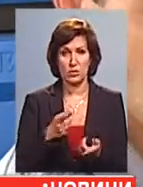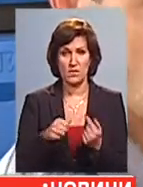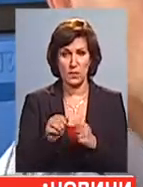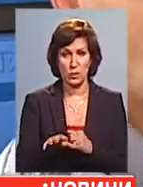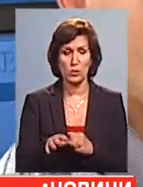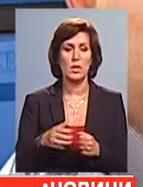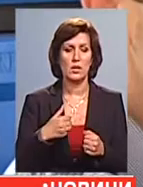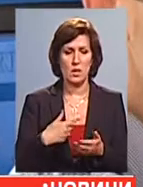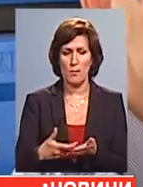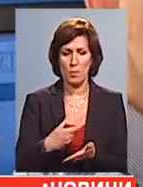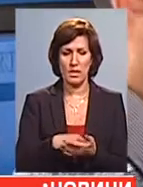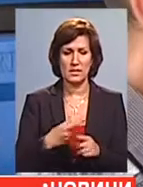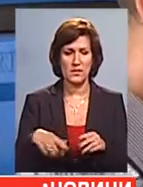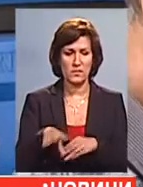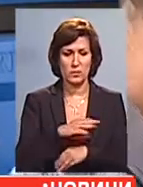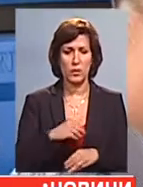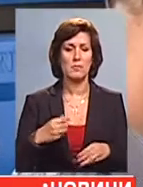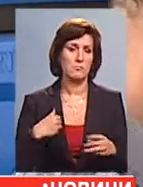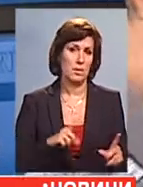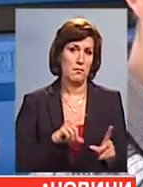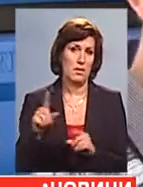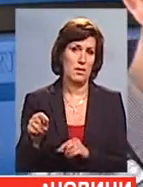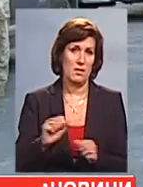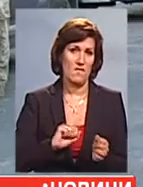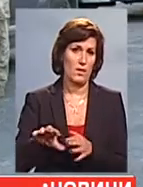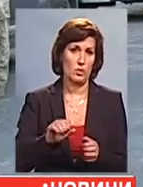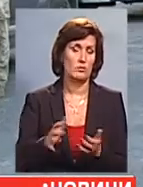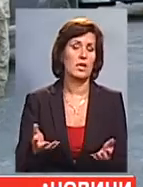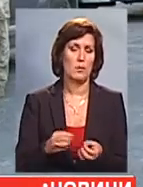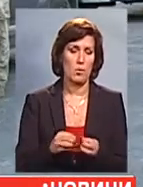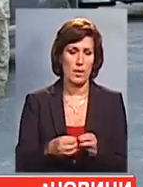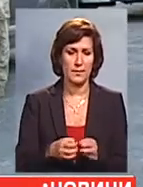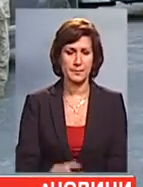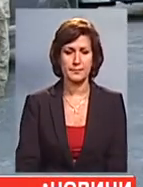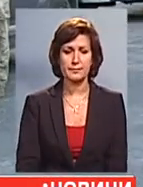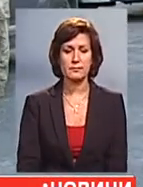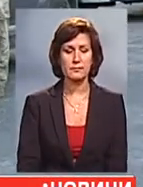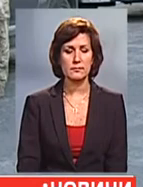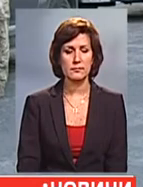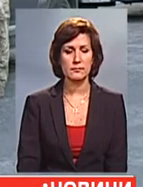вернуть його. Нам оплатять за це все, там, ми поїдемо і вигрузимося, які проблеми.